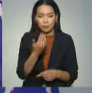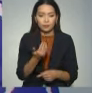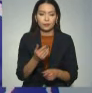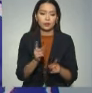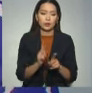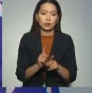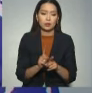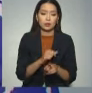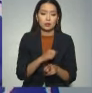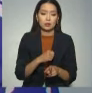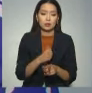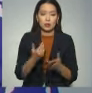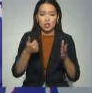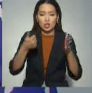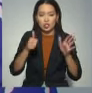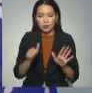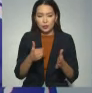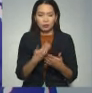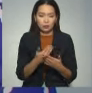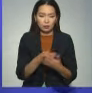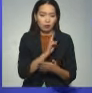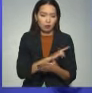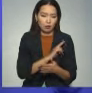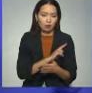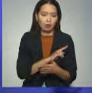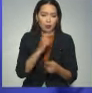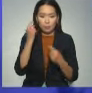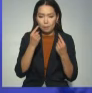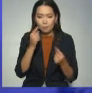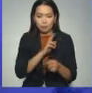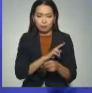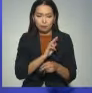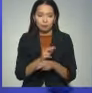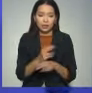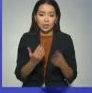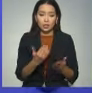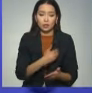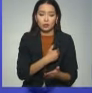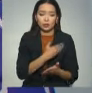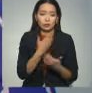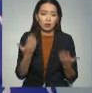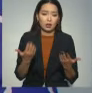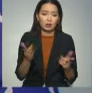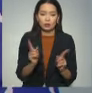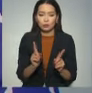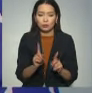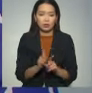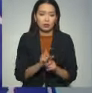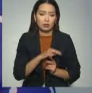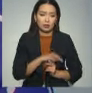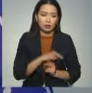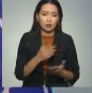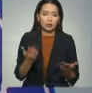арқылы бұл жарты жылда бізге жұмыс жеткілікті болды. Егер де іштей ынтасы болмаса, ол қандай препарат арқылы емделсе де,